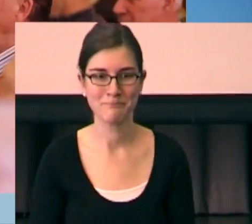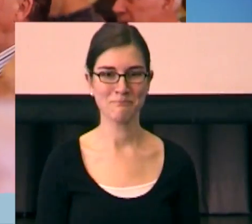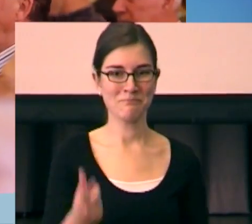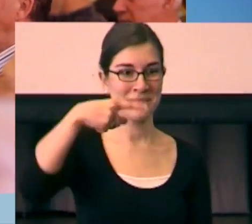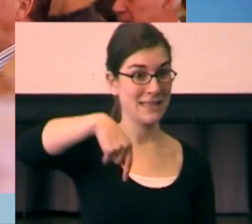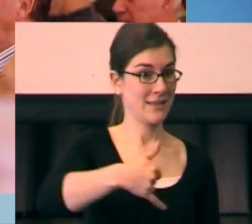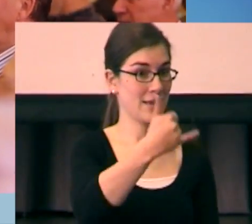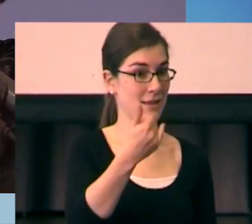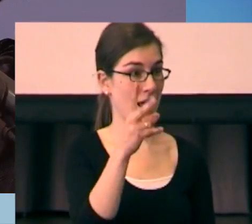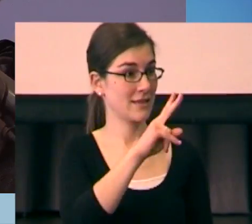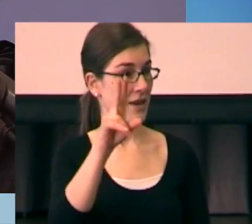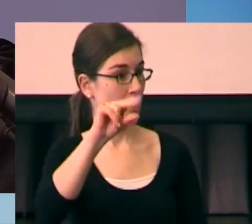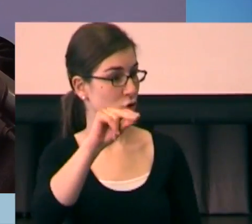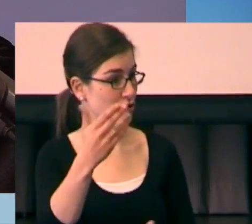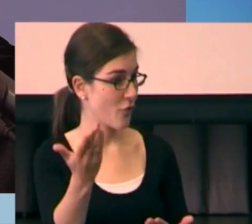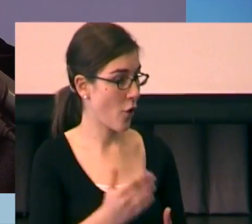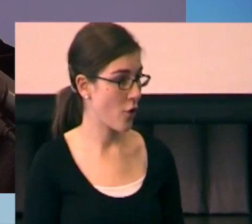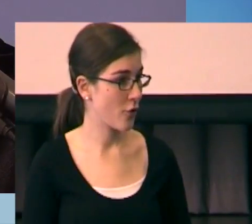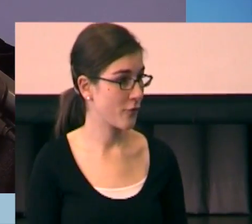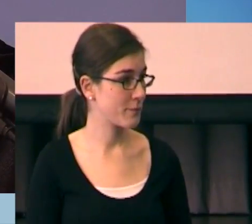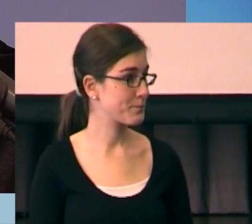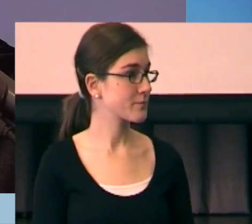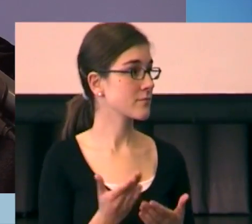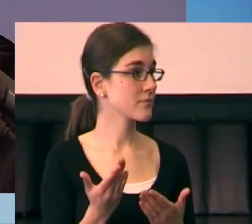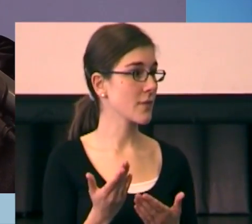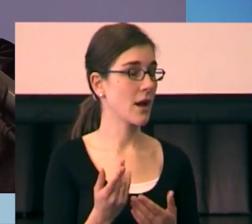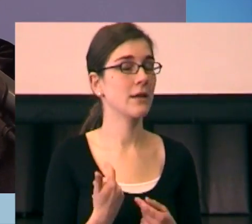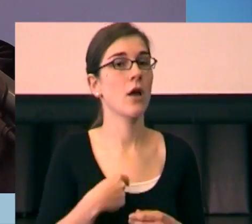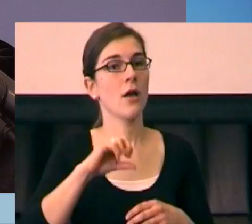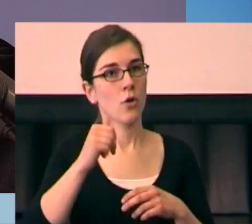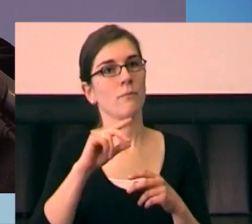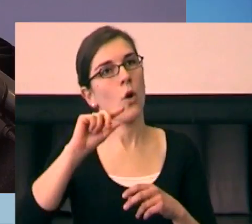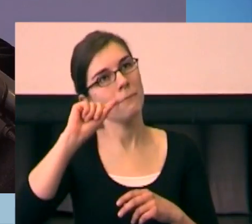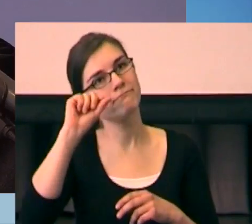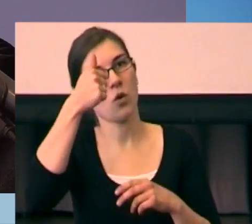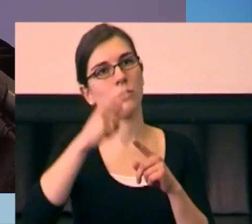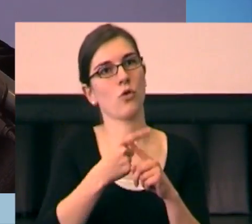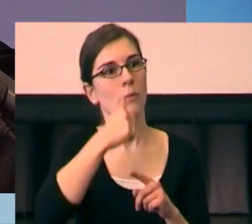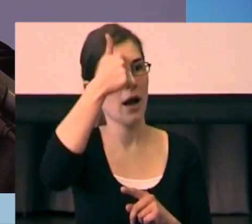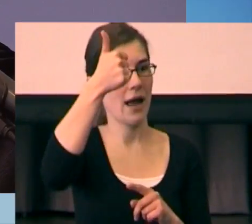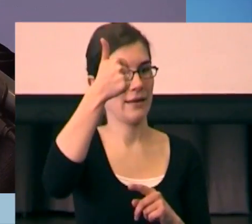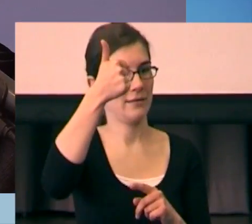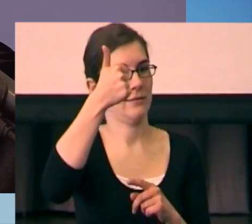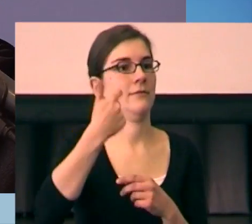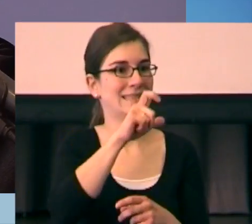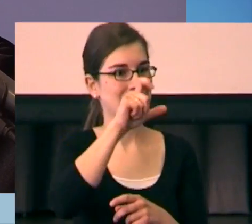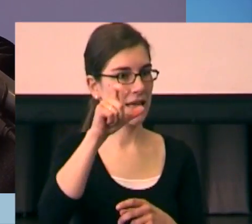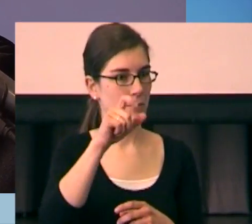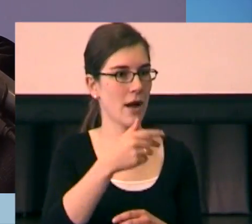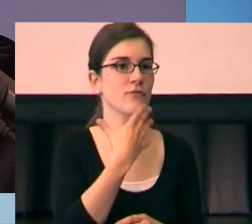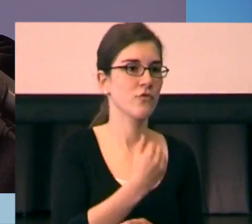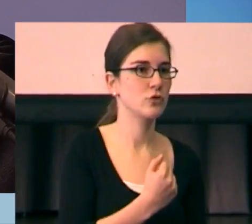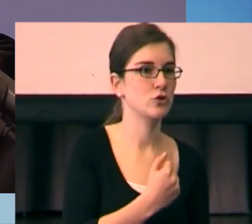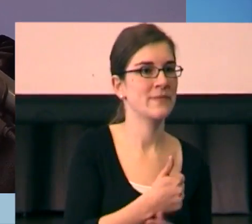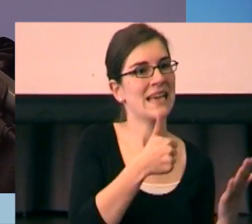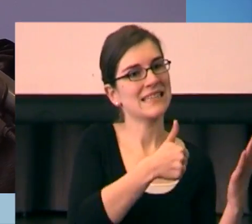Jahr 2012 haben wir ein übergeordnetes Anliegen. Wir möchten nämlich bei jeder Informationsveranstaltung, wir haben ja sechs